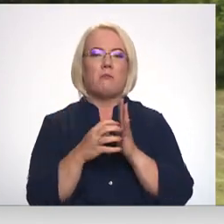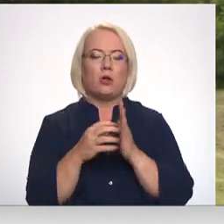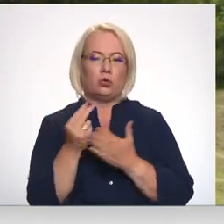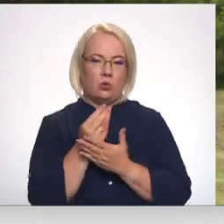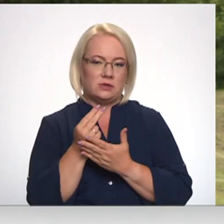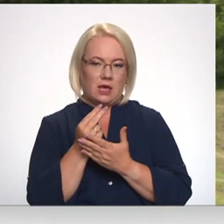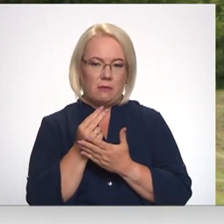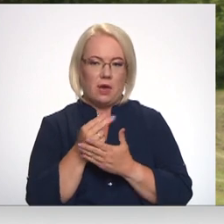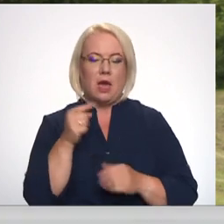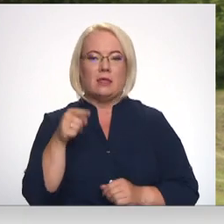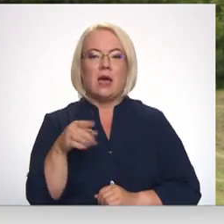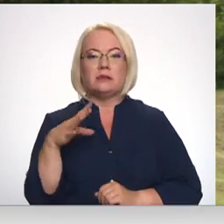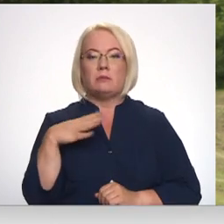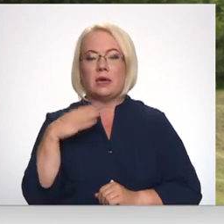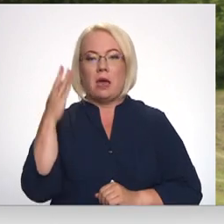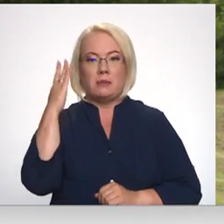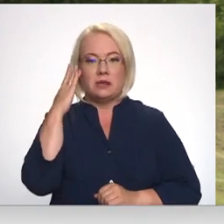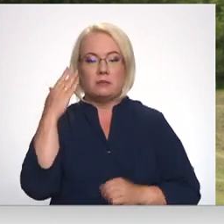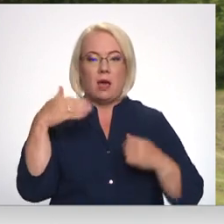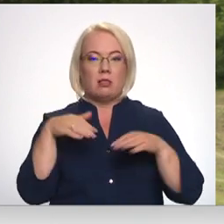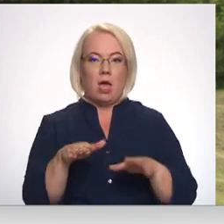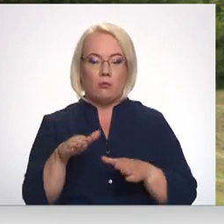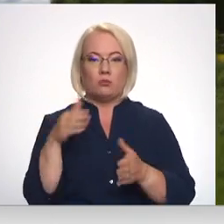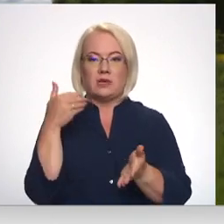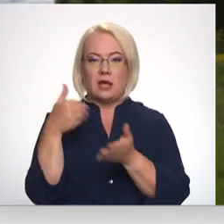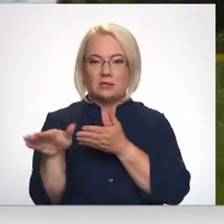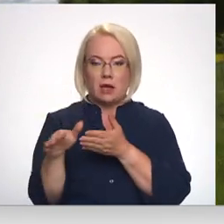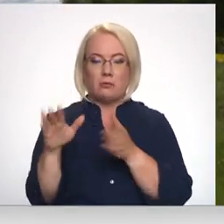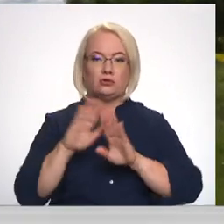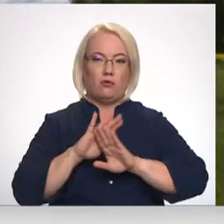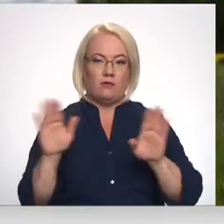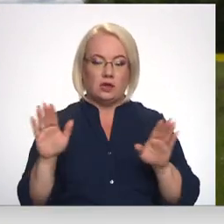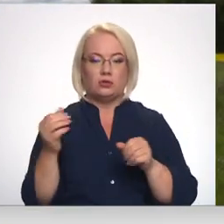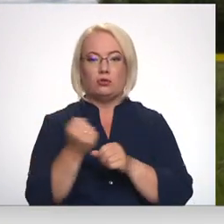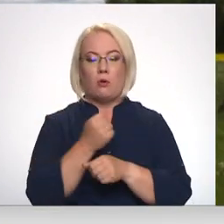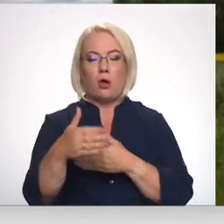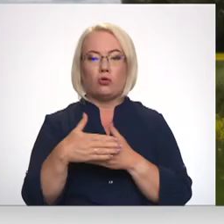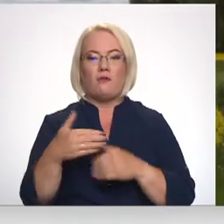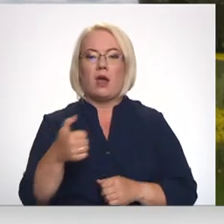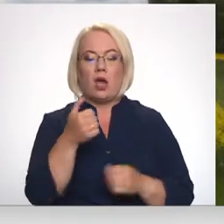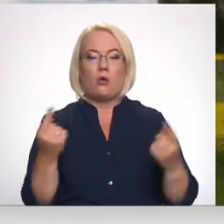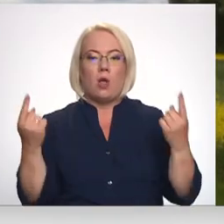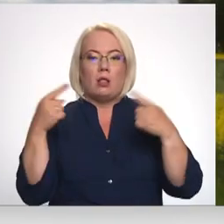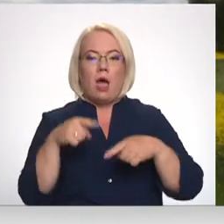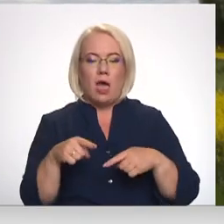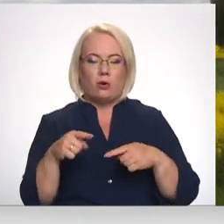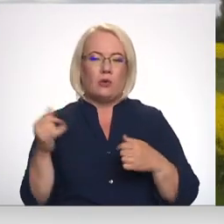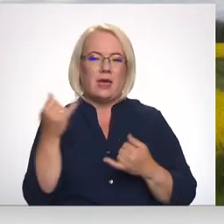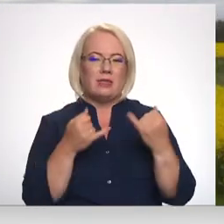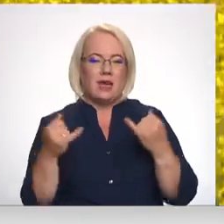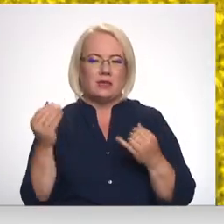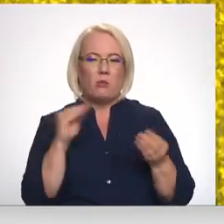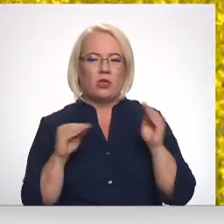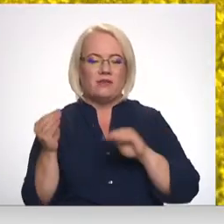Šis bija principāls lēmums, atsakamies un viss. Tomēr tuvāko gadu laikā ģenētiski modificēta augi Latvijā tomēr